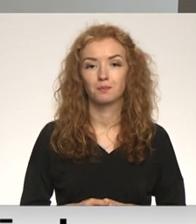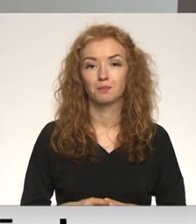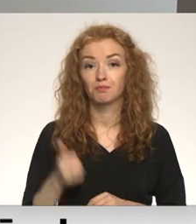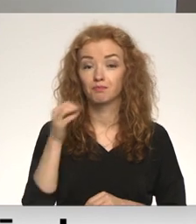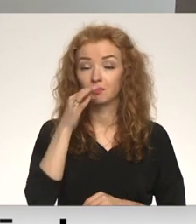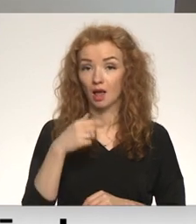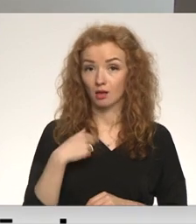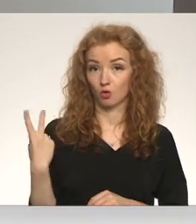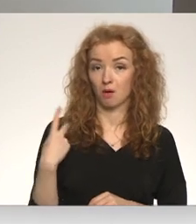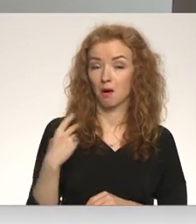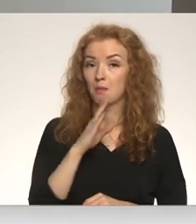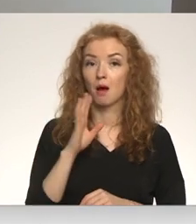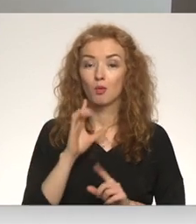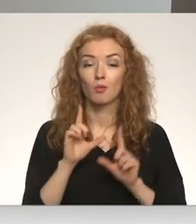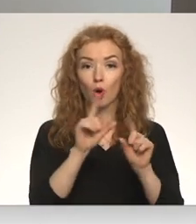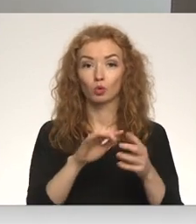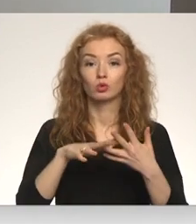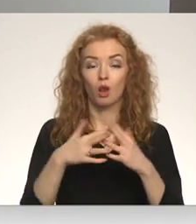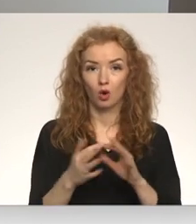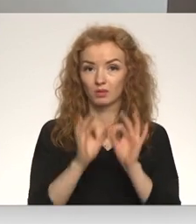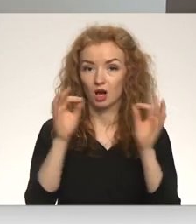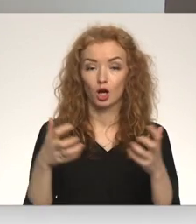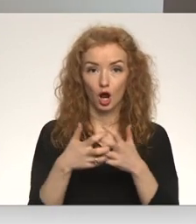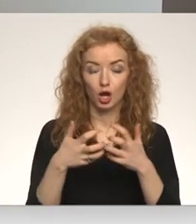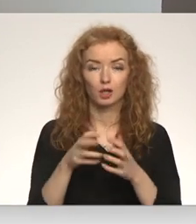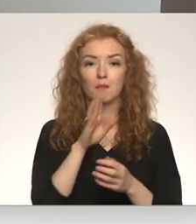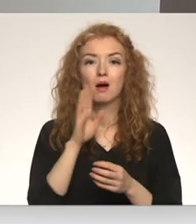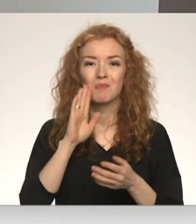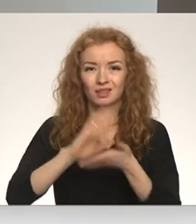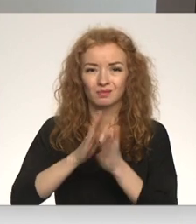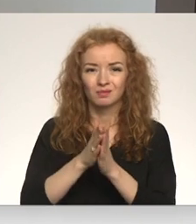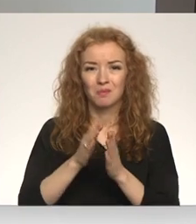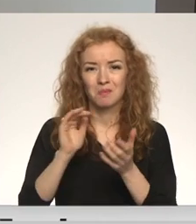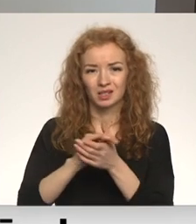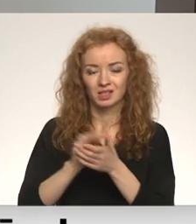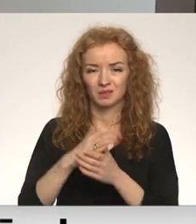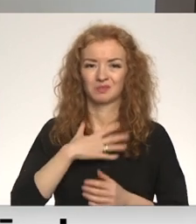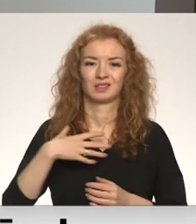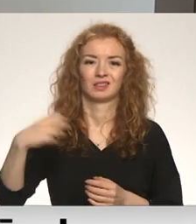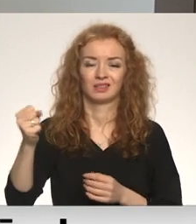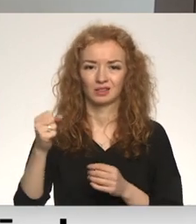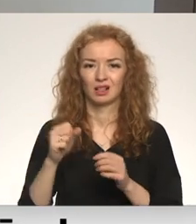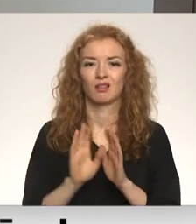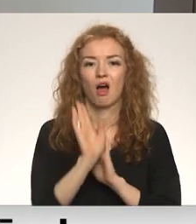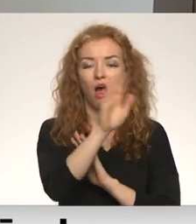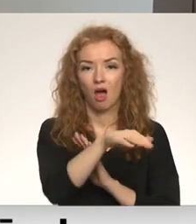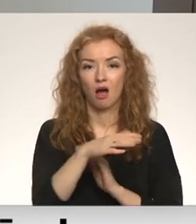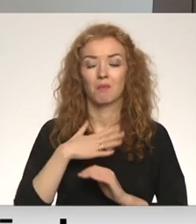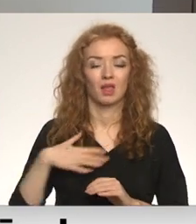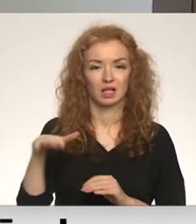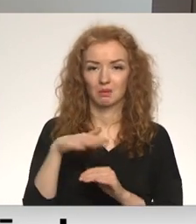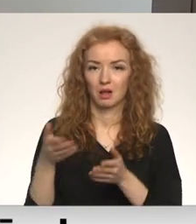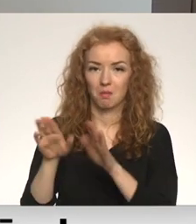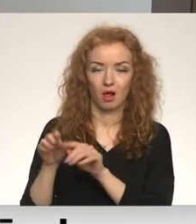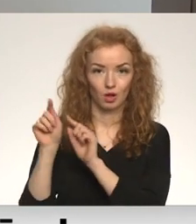Mēs ar māti aizbraucām uz laukiem, kad sākās karš. Mana māte sarunāja ar paziņu, ka mani aizvedīs kaut kur tālāk. Ģimene palika